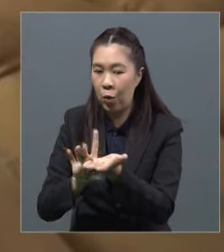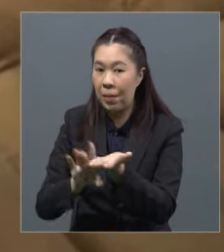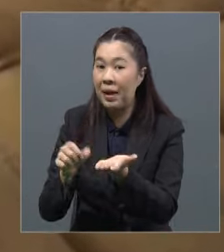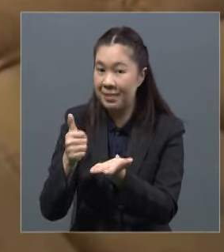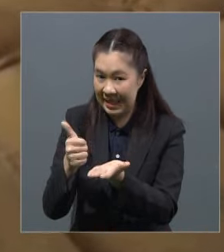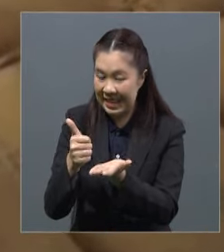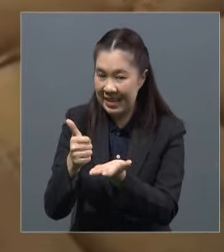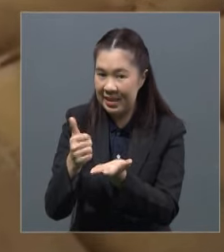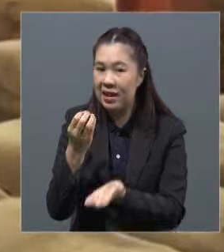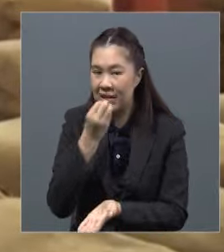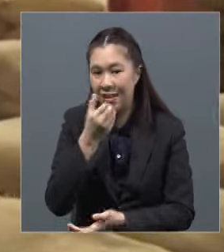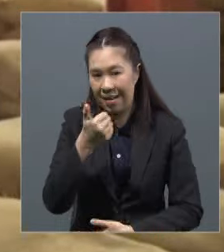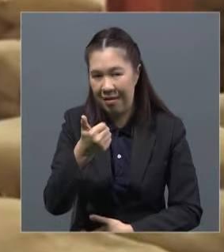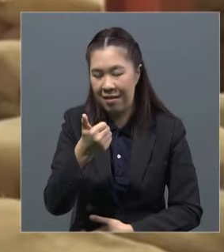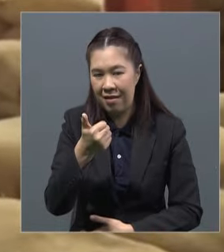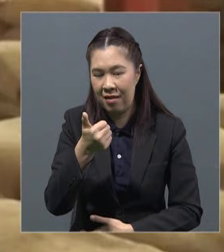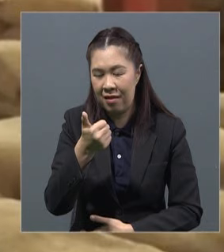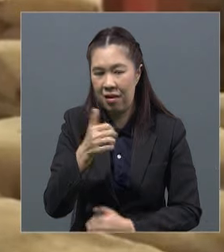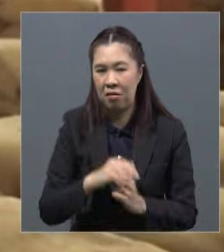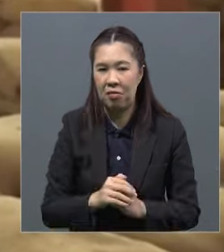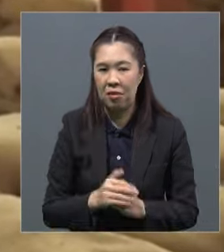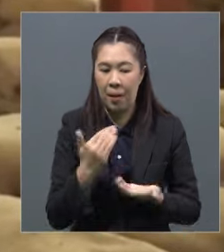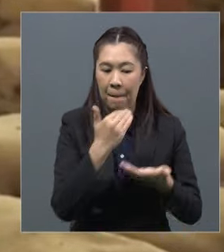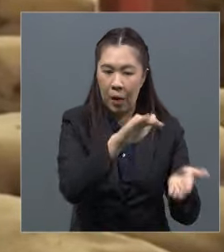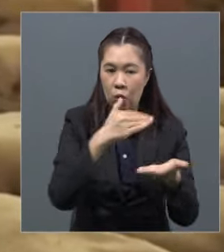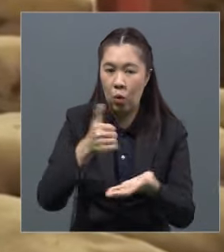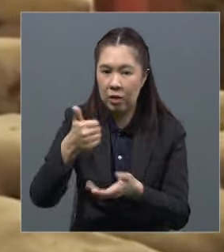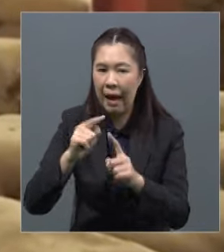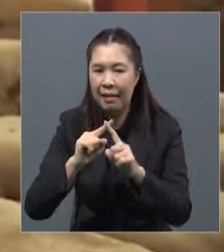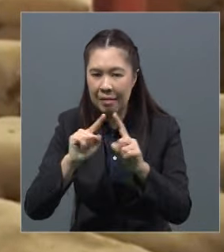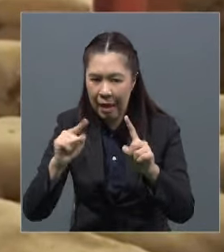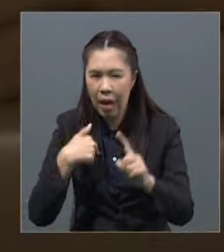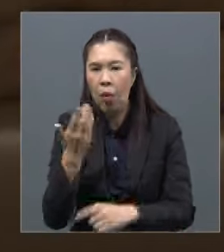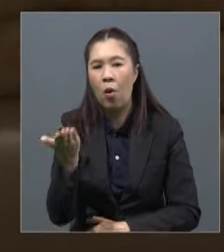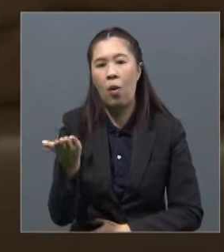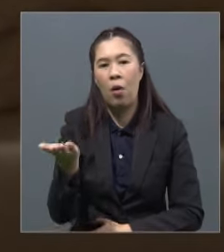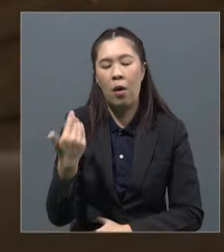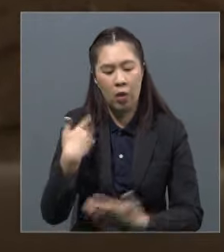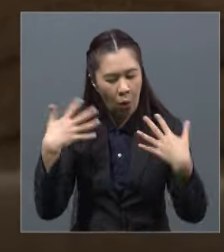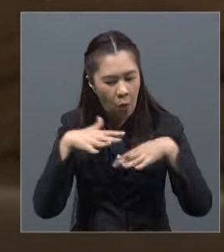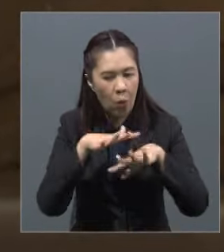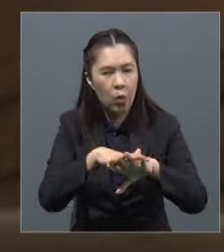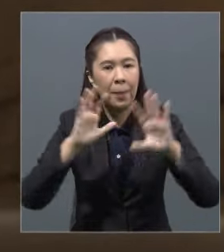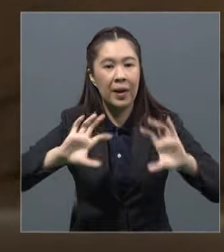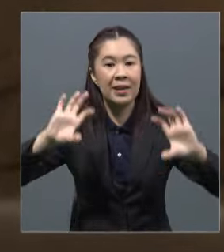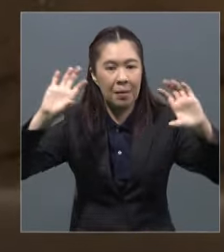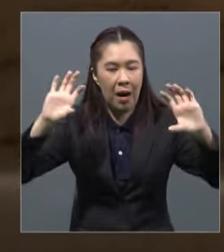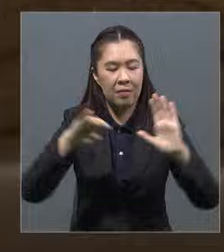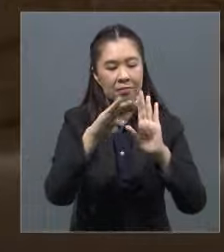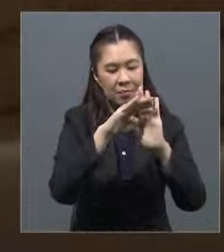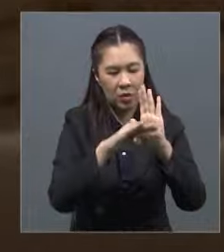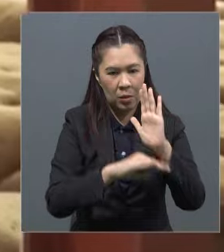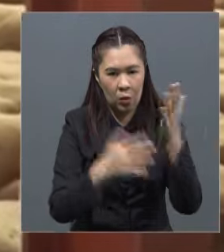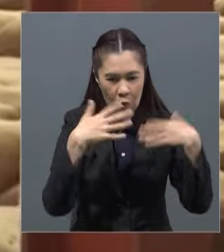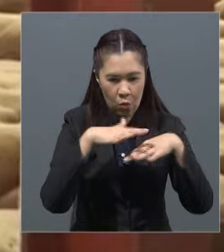รับการบริโภคตามมาตรฐานการส่งออกก็จริงแต่ก็ขอให้สภาผู้บริโภคเนี่ยได้มีส่วนร่วมกับรัฐบาลในกระบวนการประมูล